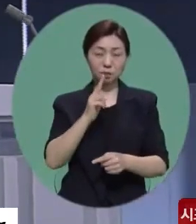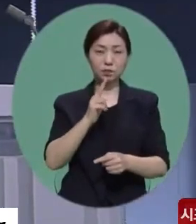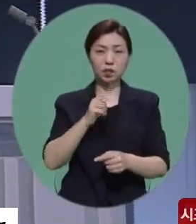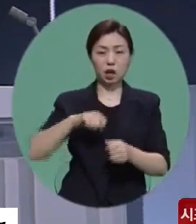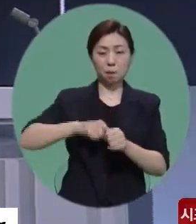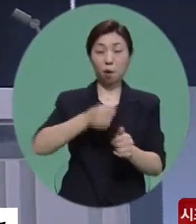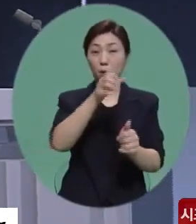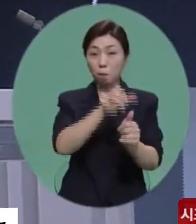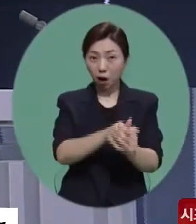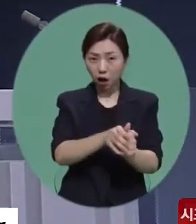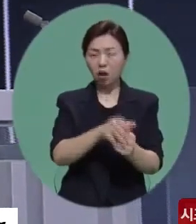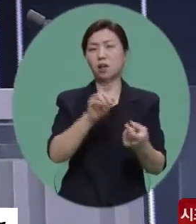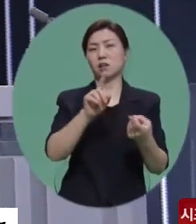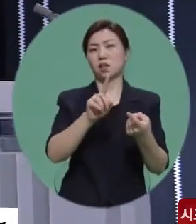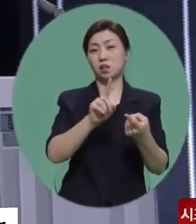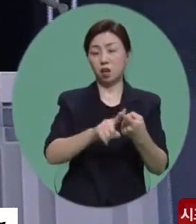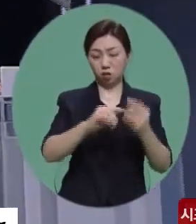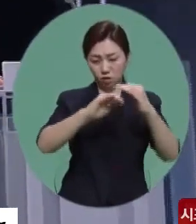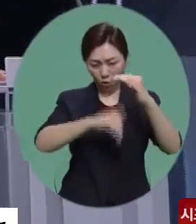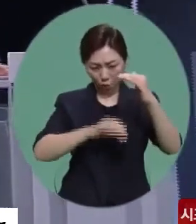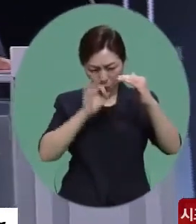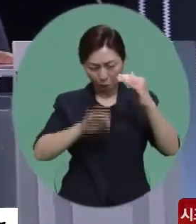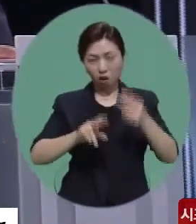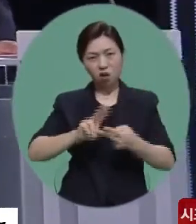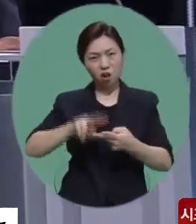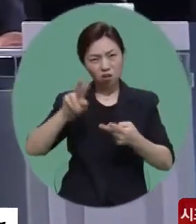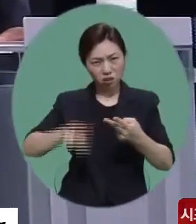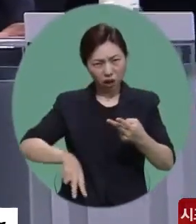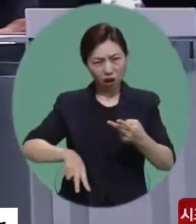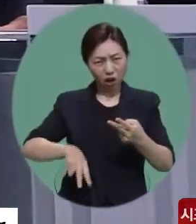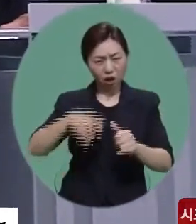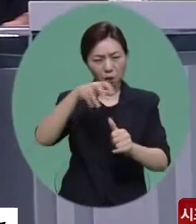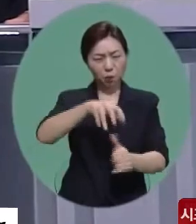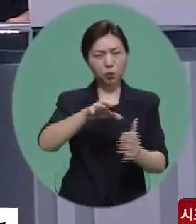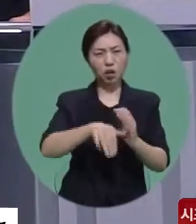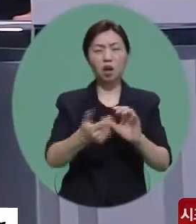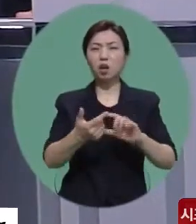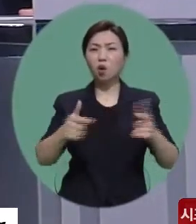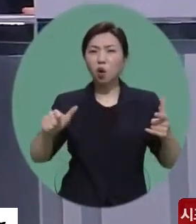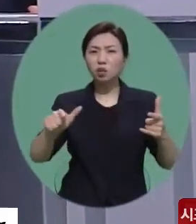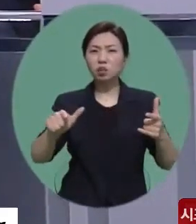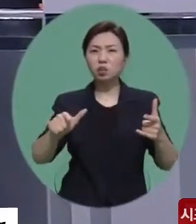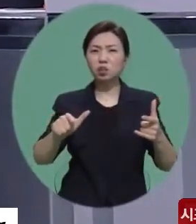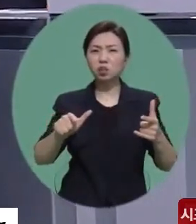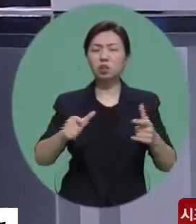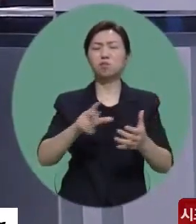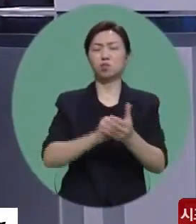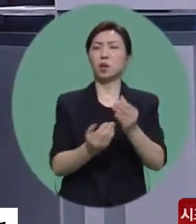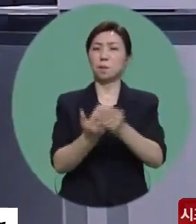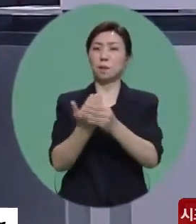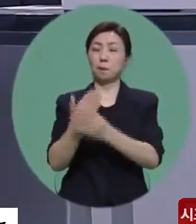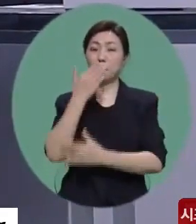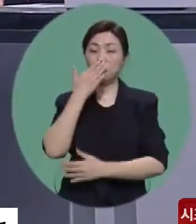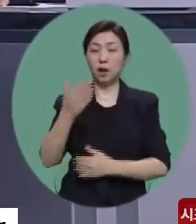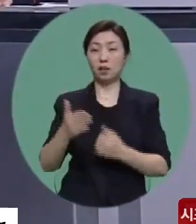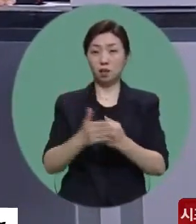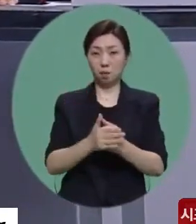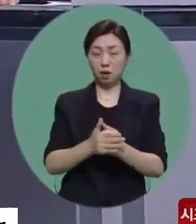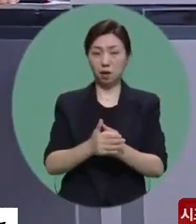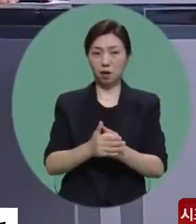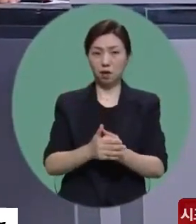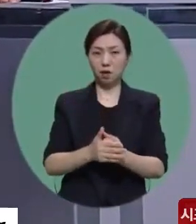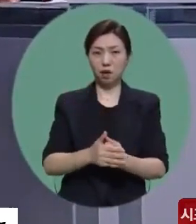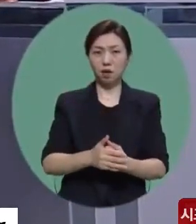이걸로 형사 기소를 했을 때 여러 가지 법적 문제가 나올 수 있고 저는 그렇기 때문에 재해 현장을